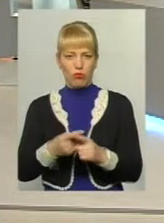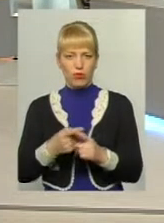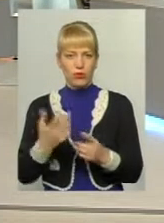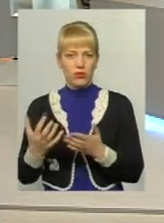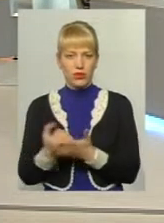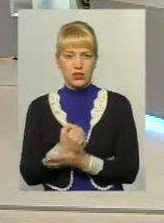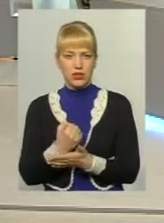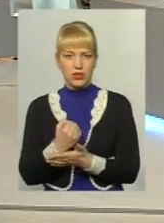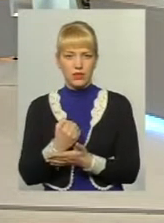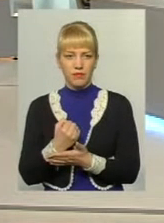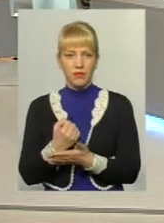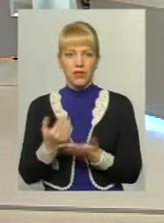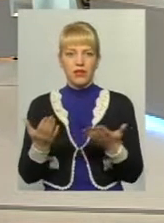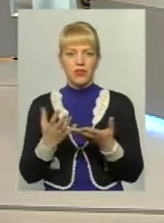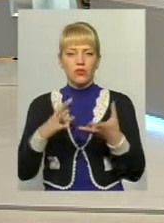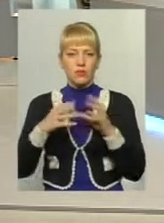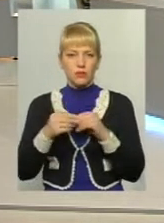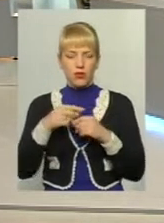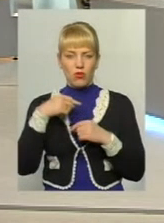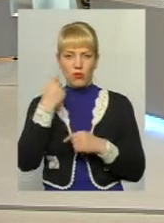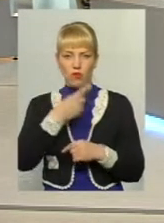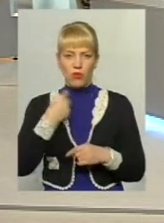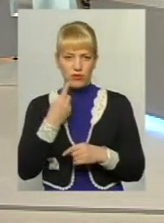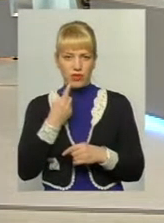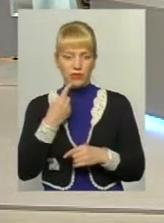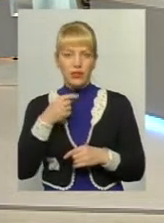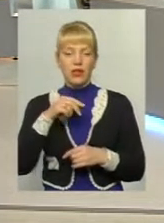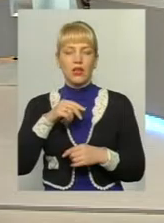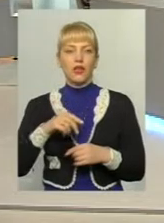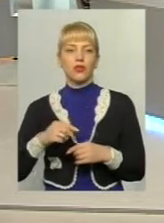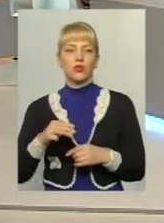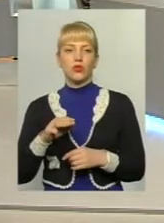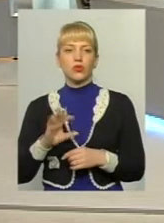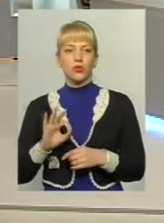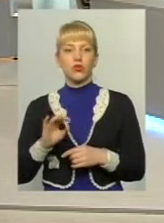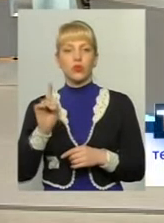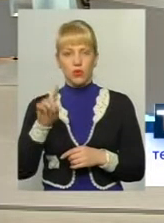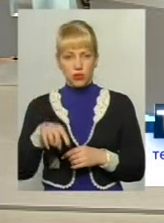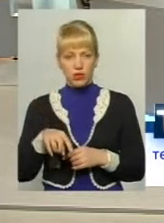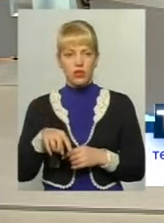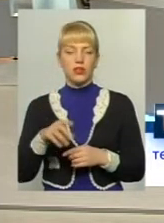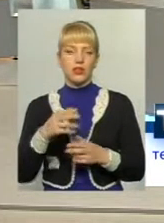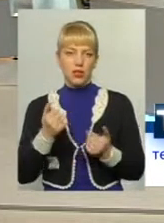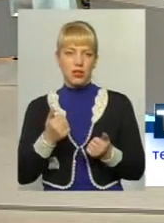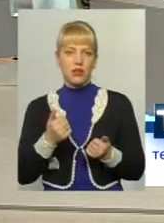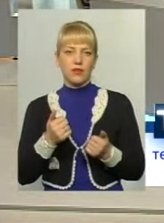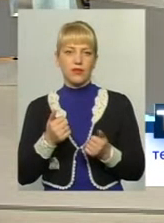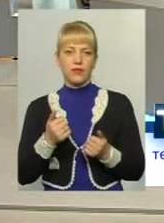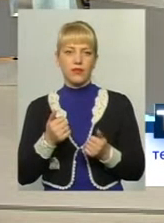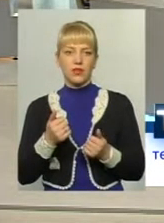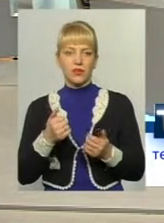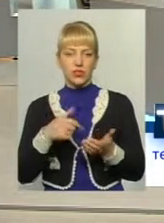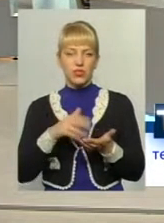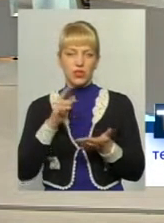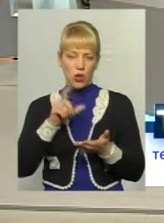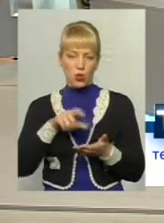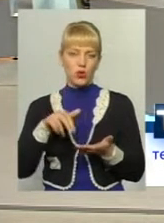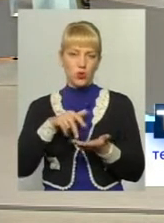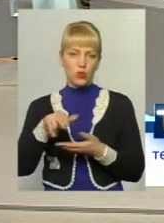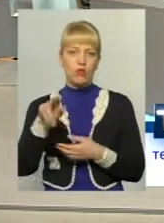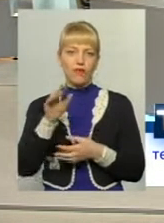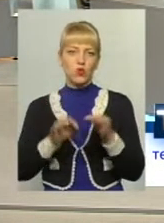набагато багато способів, як обійтись без того суду. Якщо вже 3 роки дійсно не виходить з боржником